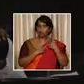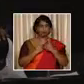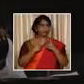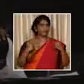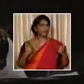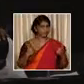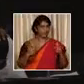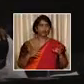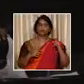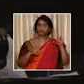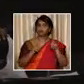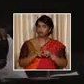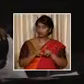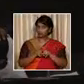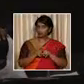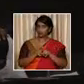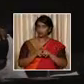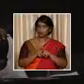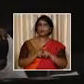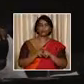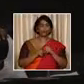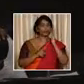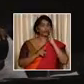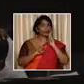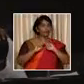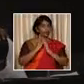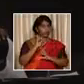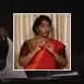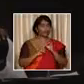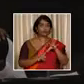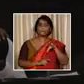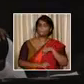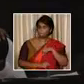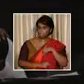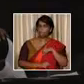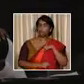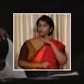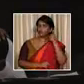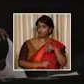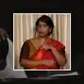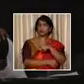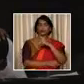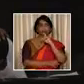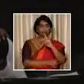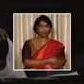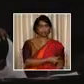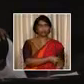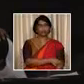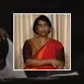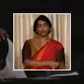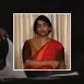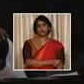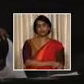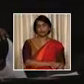நாட்டினுடைய அயலுறவுத்துறை அமைச்சர் அலிசப்ரி அவர்கள் மிக தெளிவாக ஏற்றுக்கொண்டிருக்கிறார் அதனால்தான் அவர் குறிப்பிடுகிறார் இந்த கனடாவினுடைய